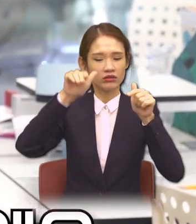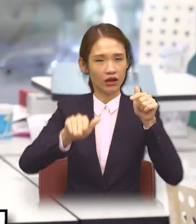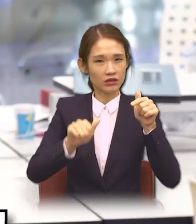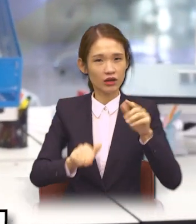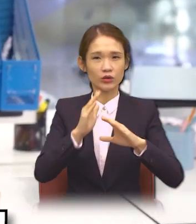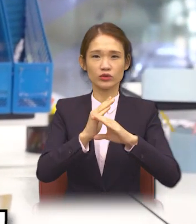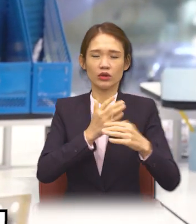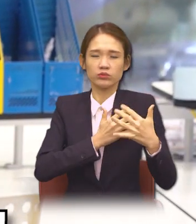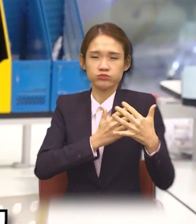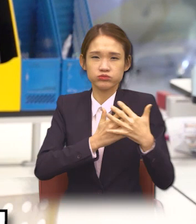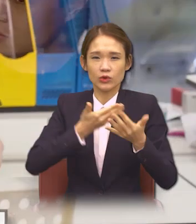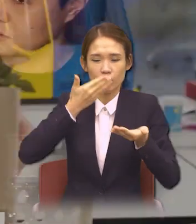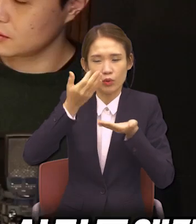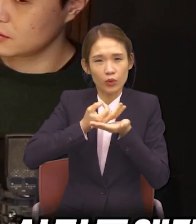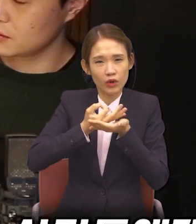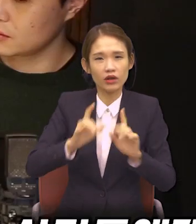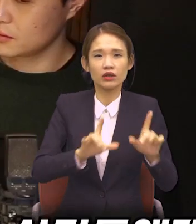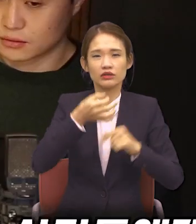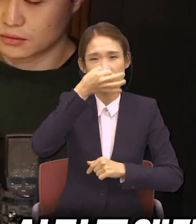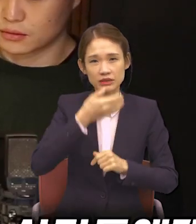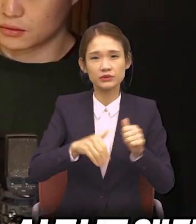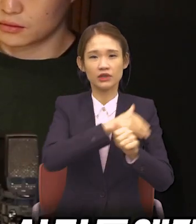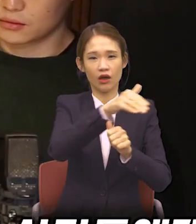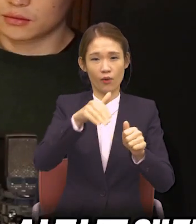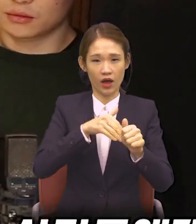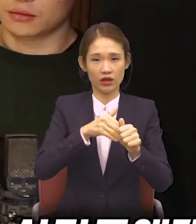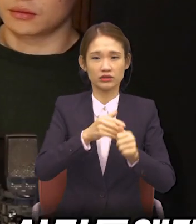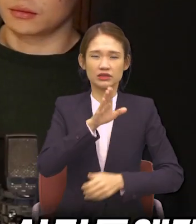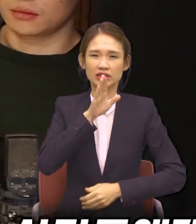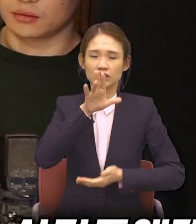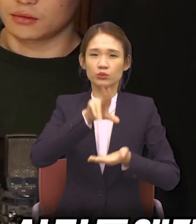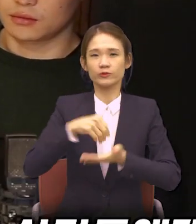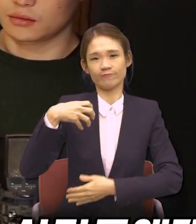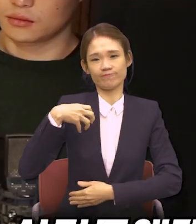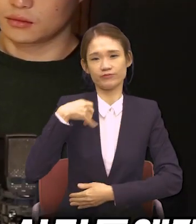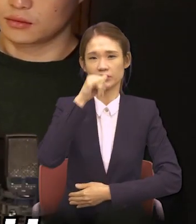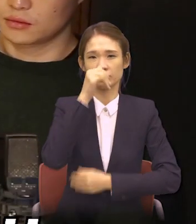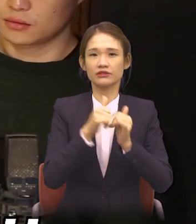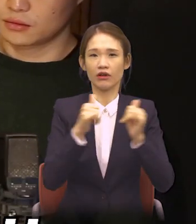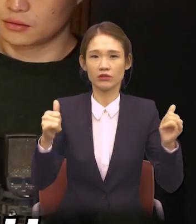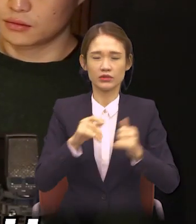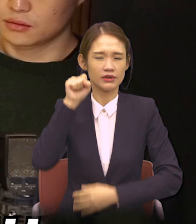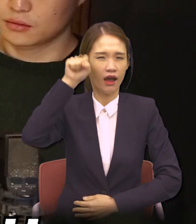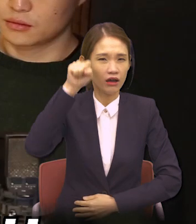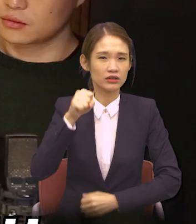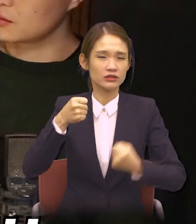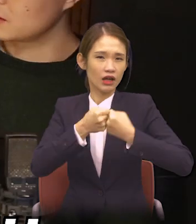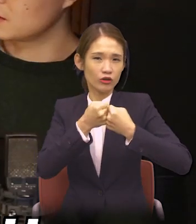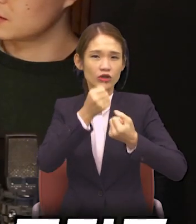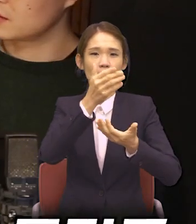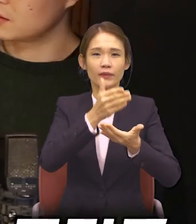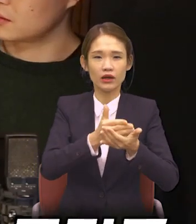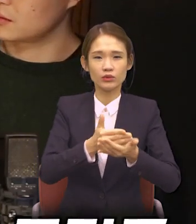거예요. 불안하고 먹고 살기 힘들고 이런 상황에서 진짜 문제의 어떤 책임이 있는 사람들에게 항의를 하거나